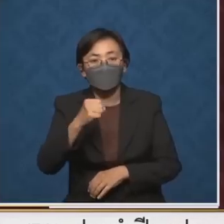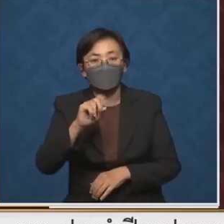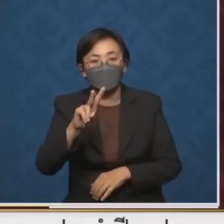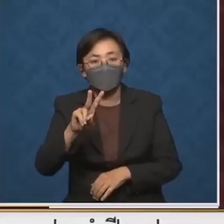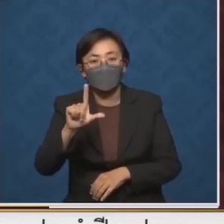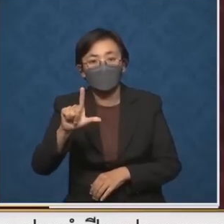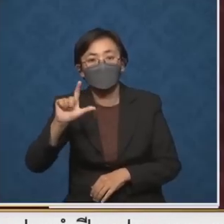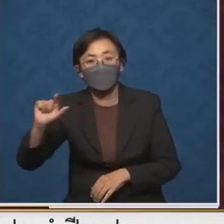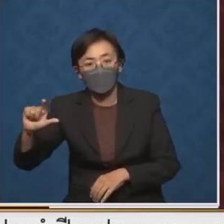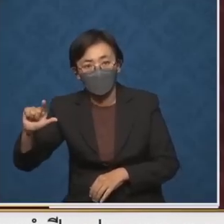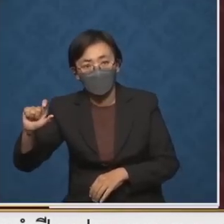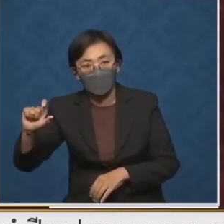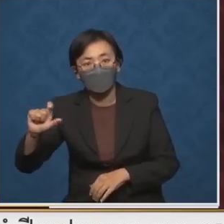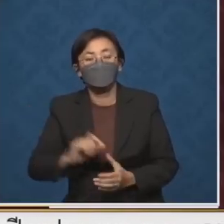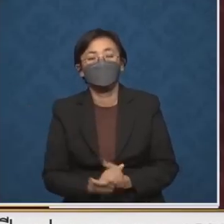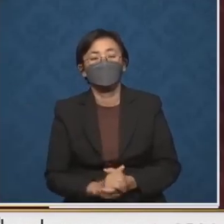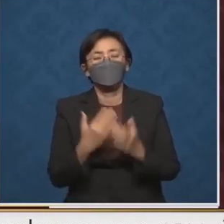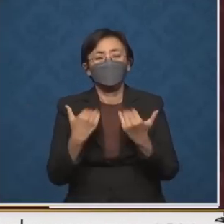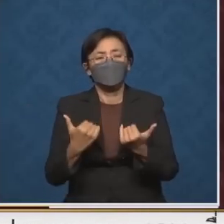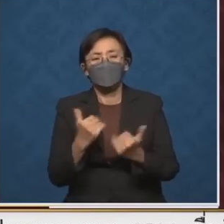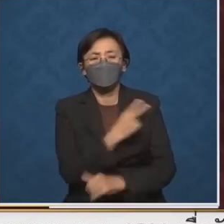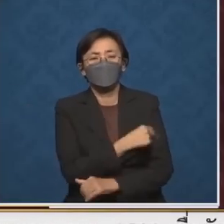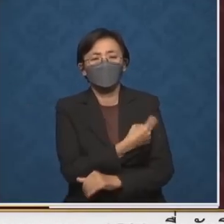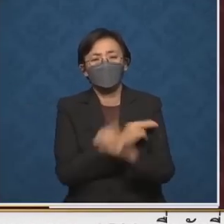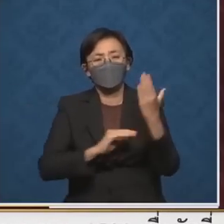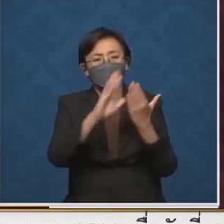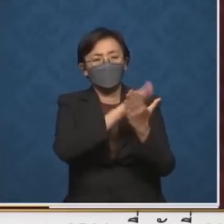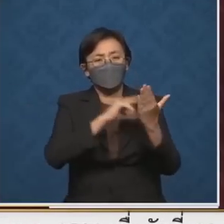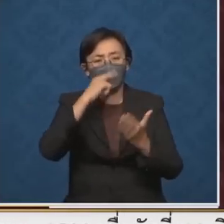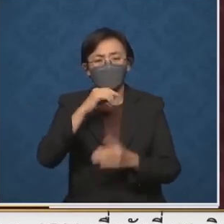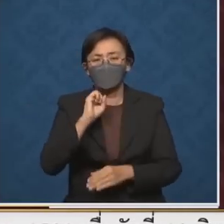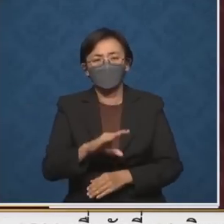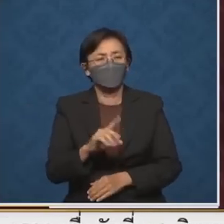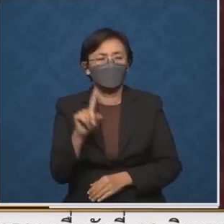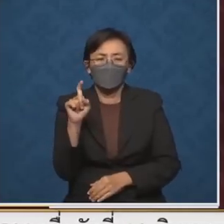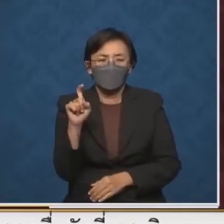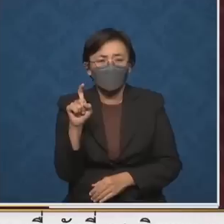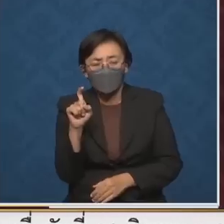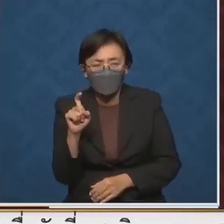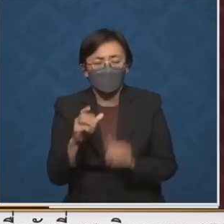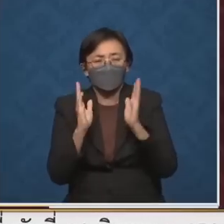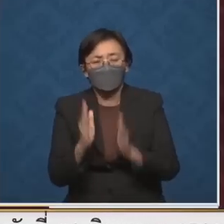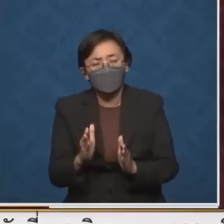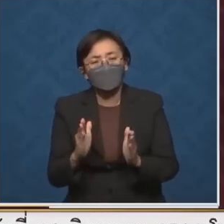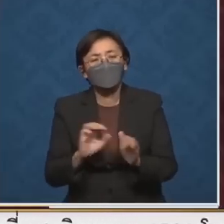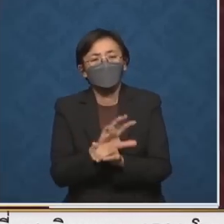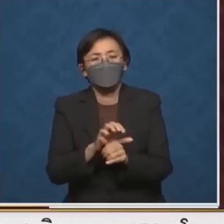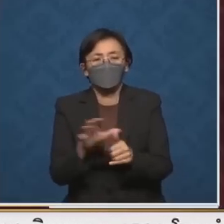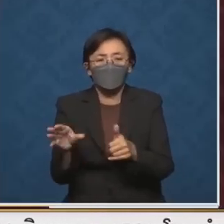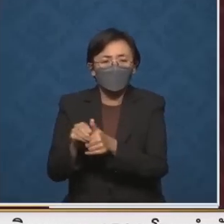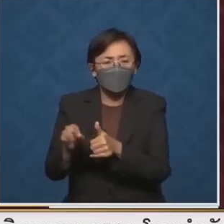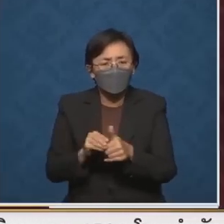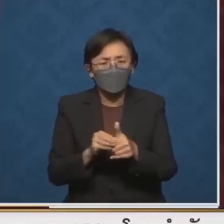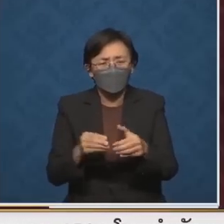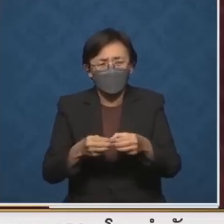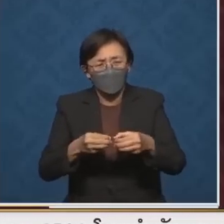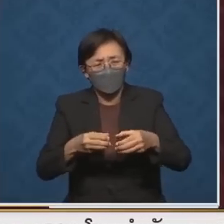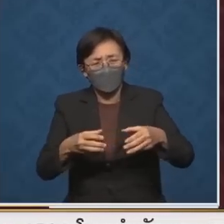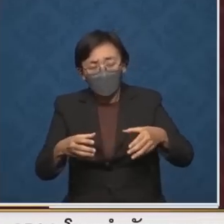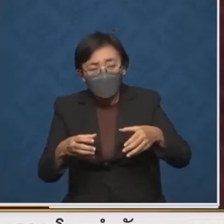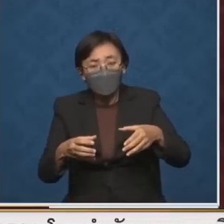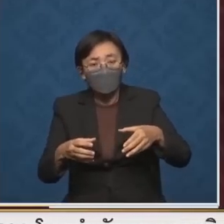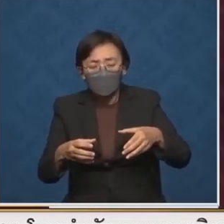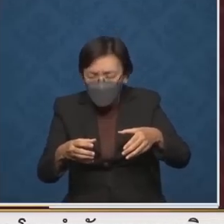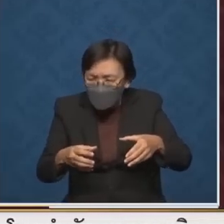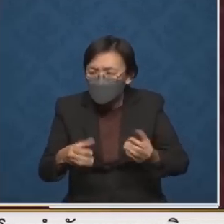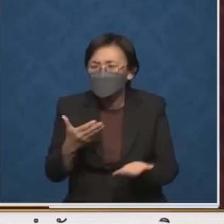ก็หมอทประเทศไยกบอกวามนไมได้ผลครัคนกติดโควิดกัเต็ไปหมดท่านก